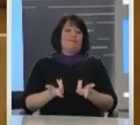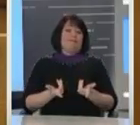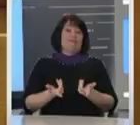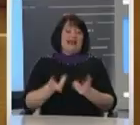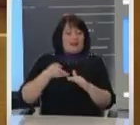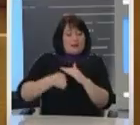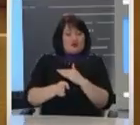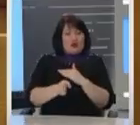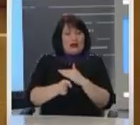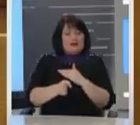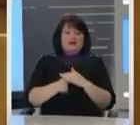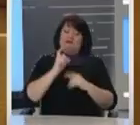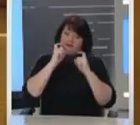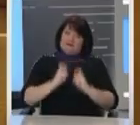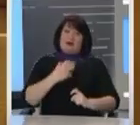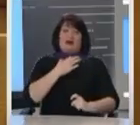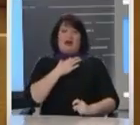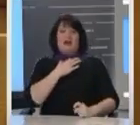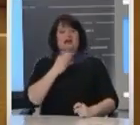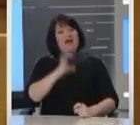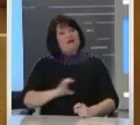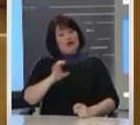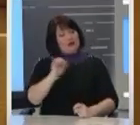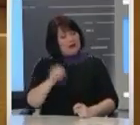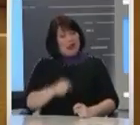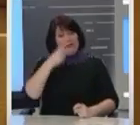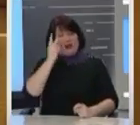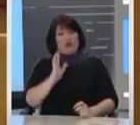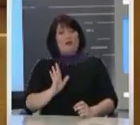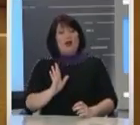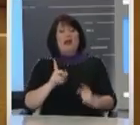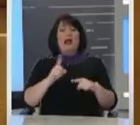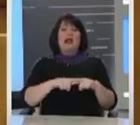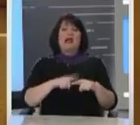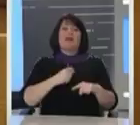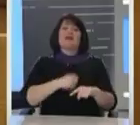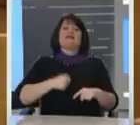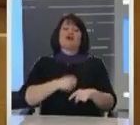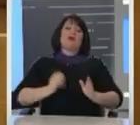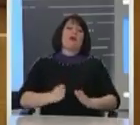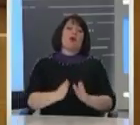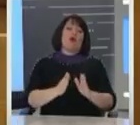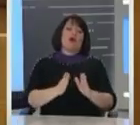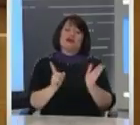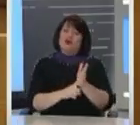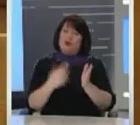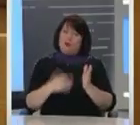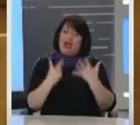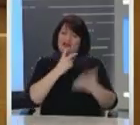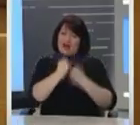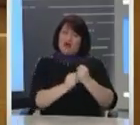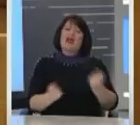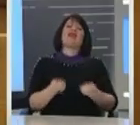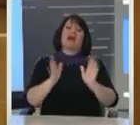της διαμεσολάβησης βεβαίως είναι απαραίτητος, είναι ευρωπαϊκό και κεκτημένο και στη χώρα μας δυστυχώς δεν προχώρησε παρότι έχει νομοθετηθεί εδώ και 7